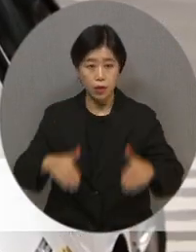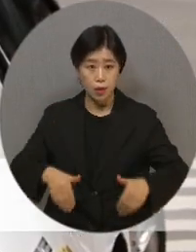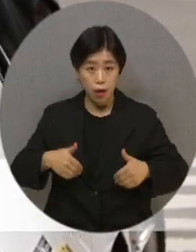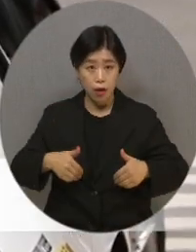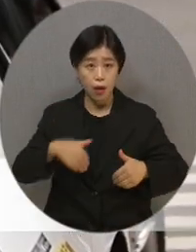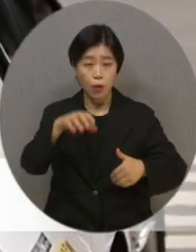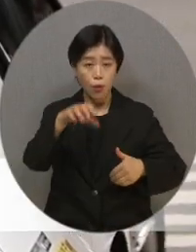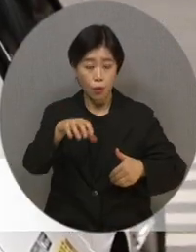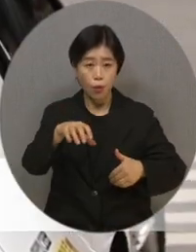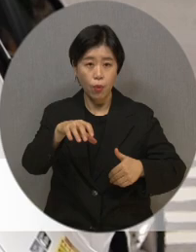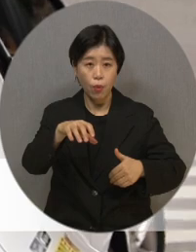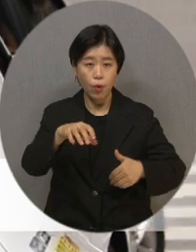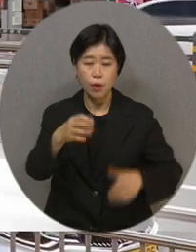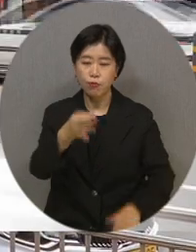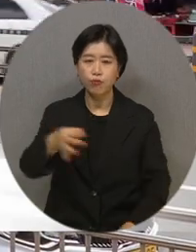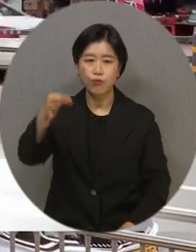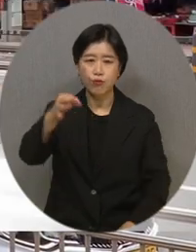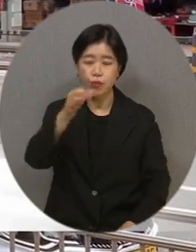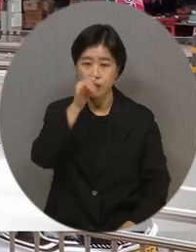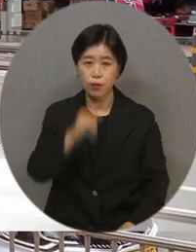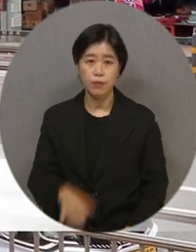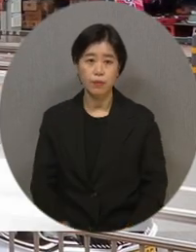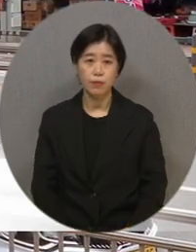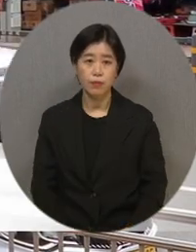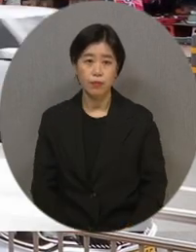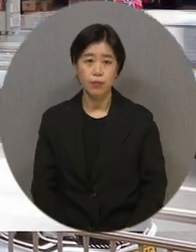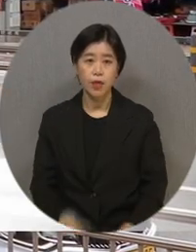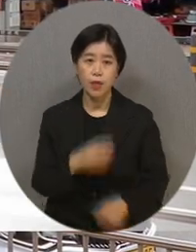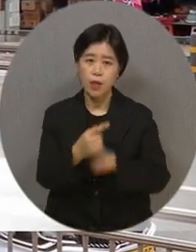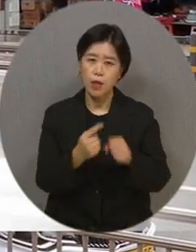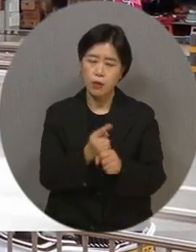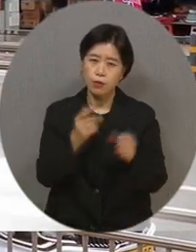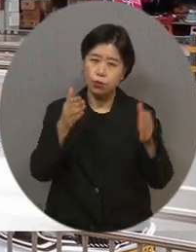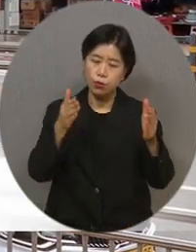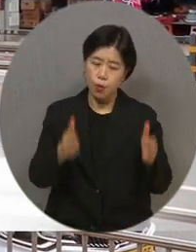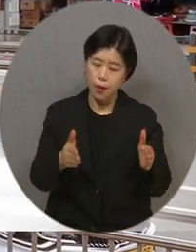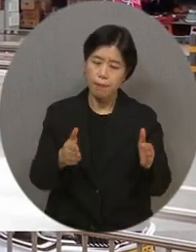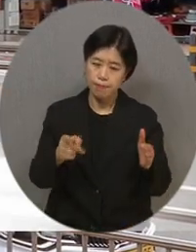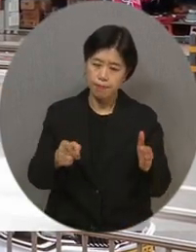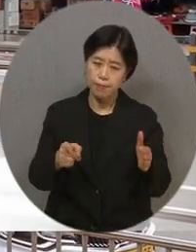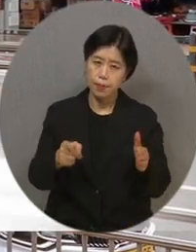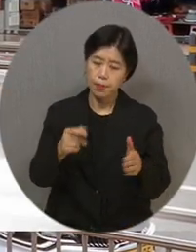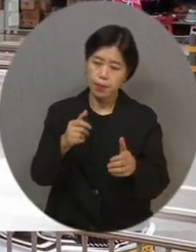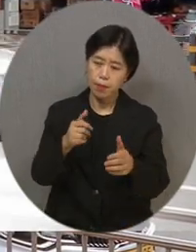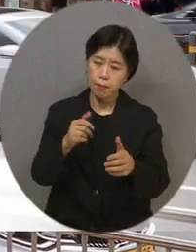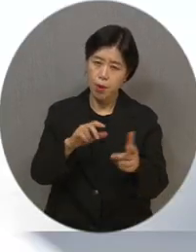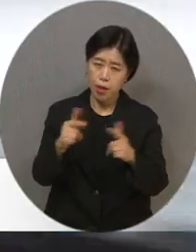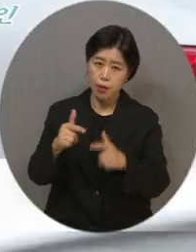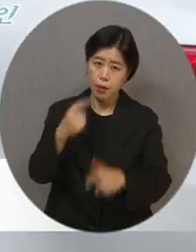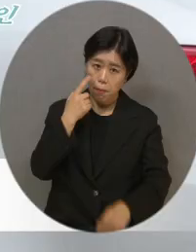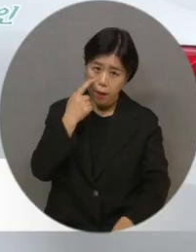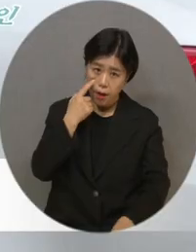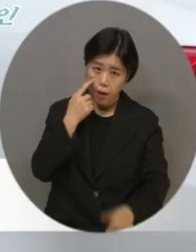요청해 왔습니다. 이에 전남도는 1년 동안의 용역을 진행했고 지난 10월